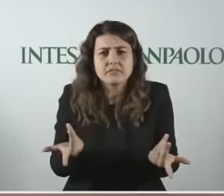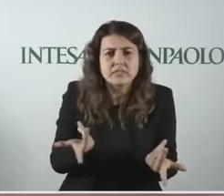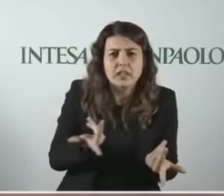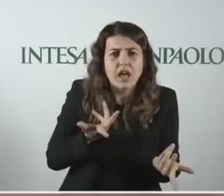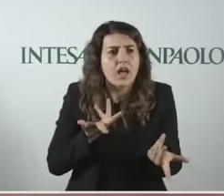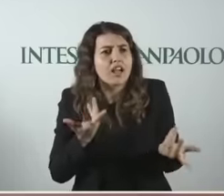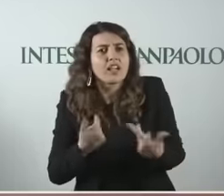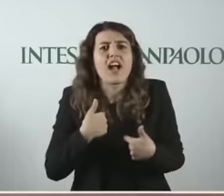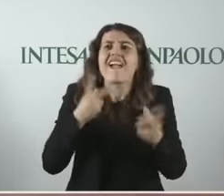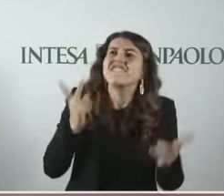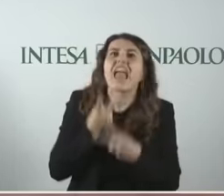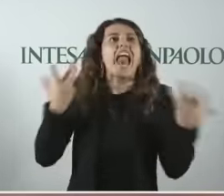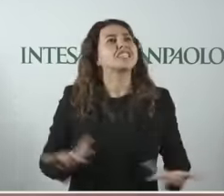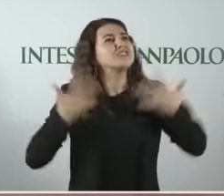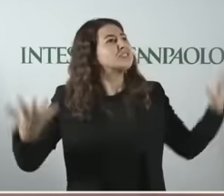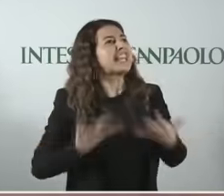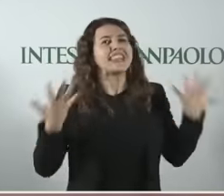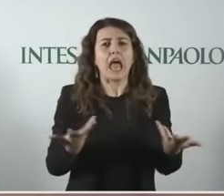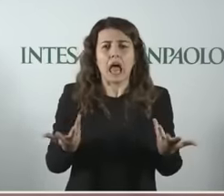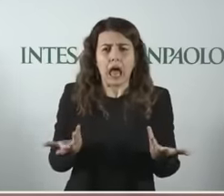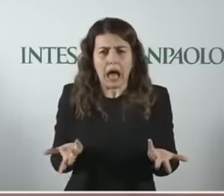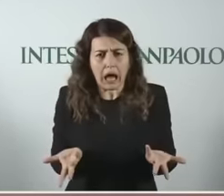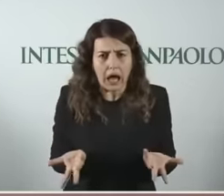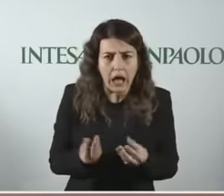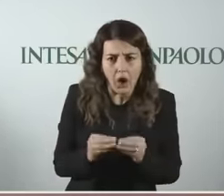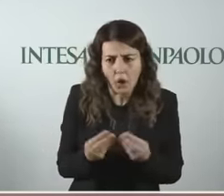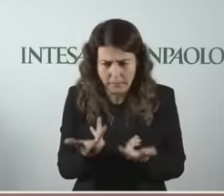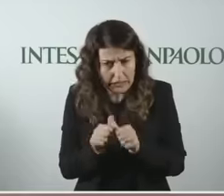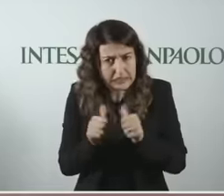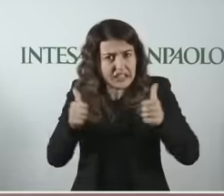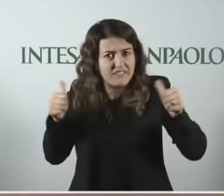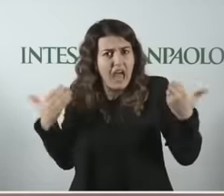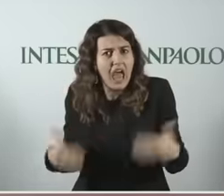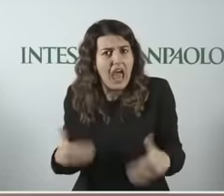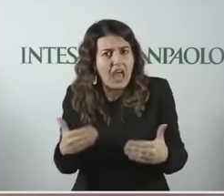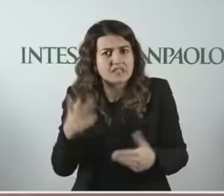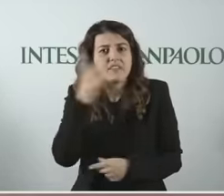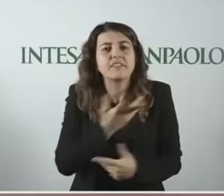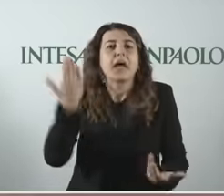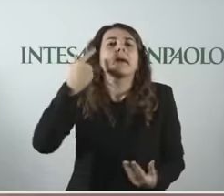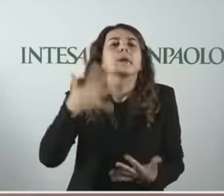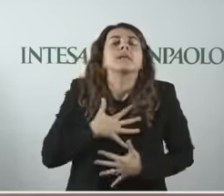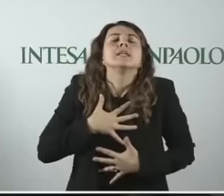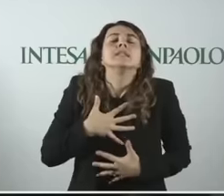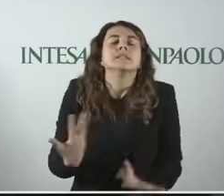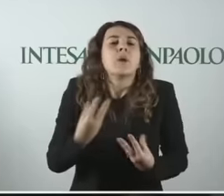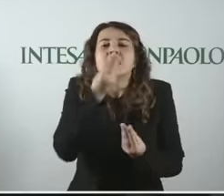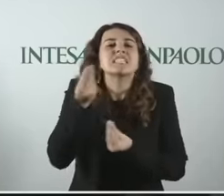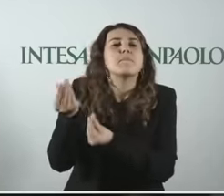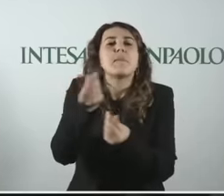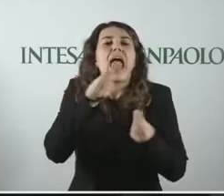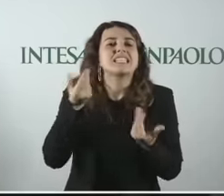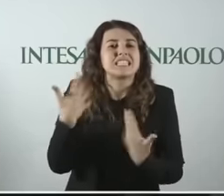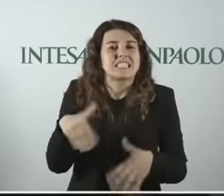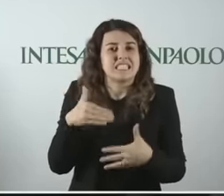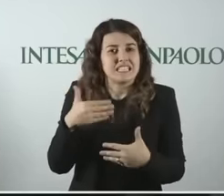Fel con l'idea di felicità doveva essere per forza diverso Non per niente andavano matti per le spezie Eh e non per niente erano